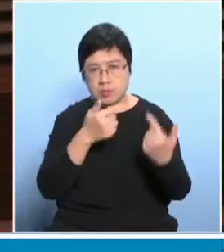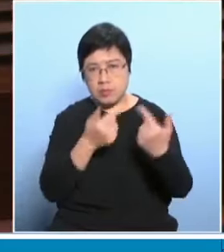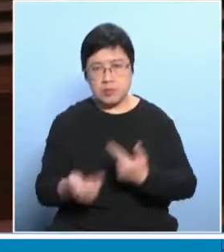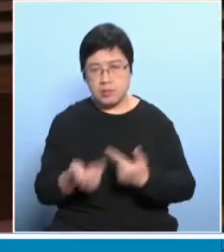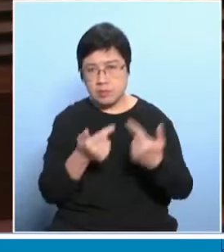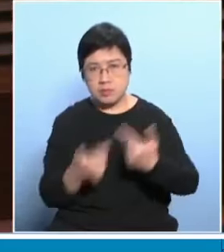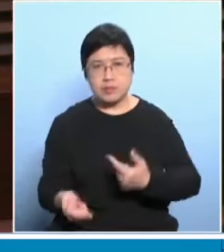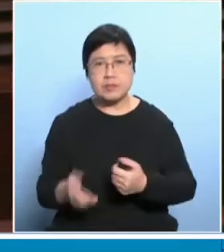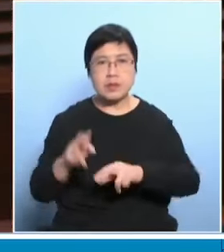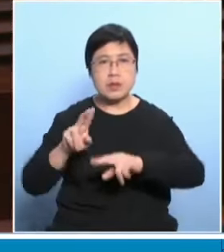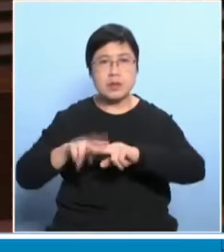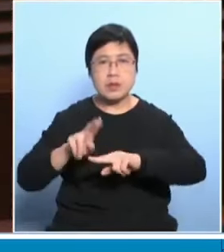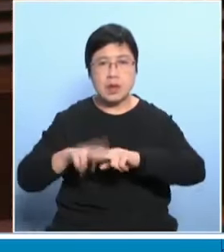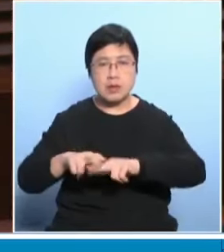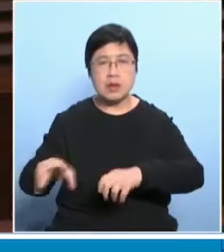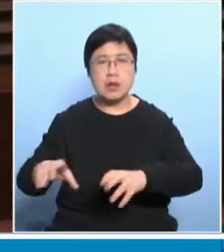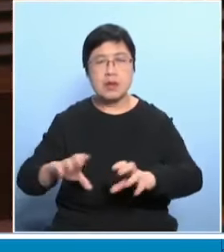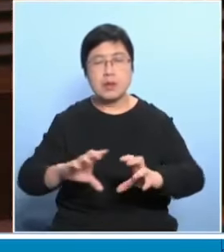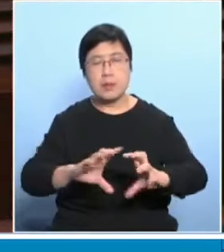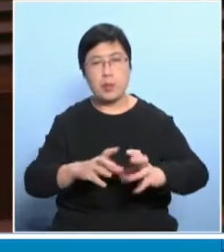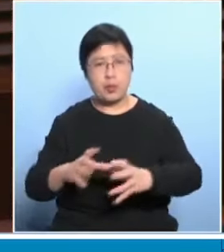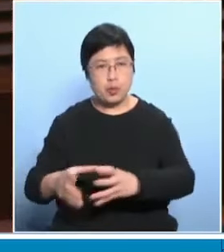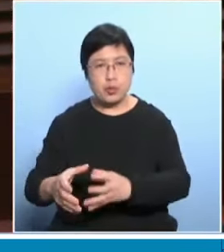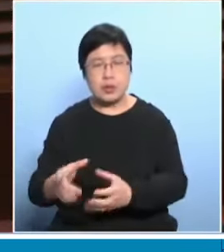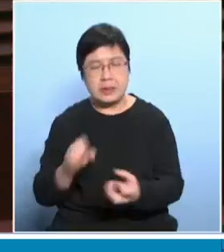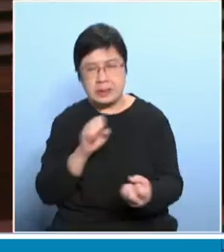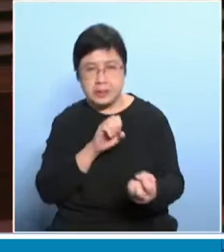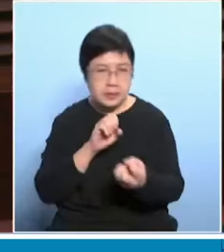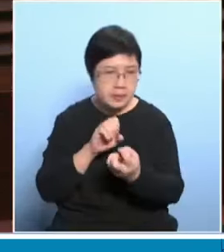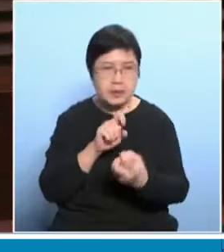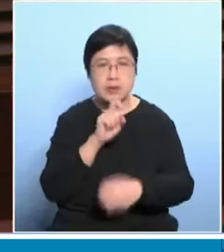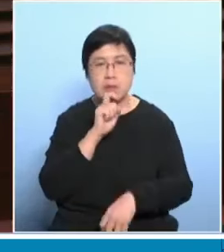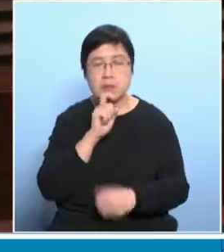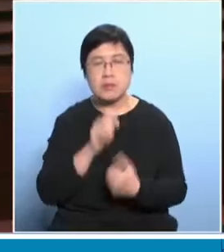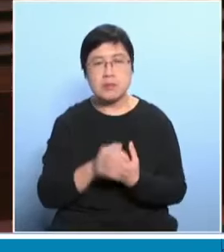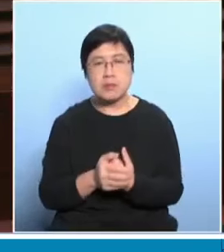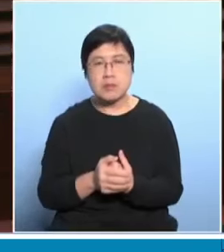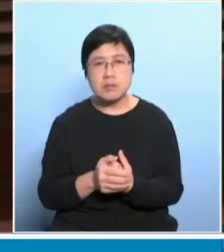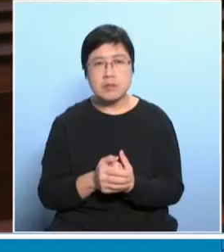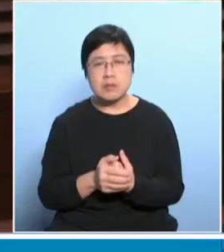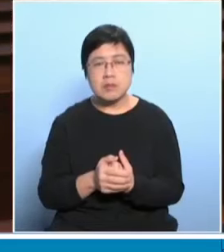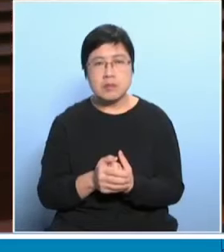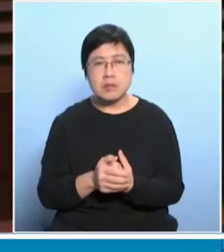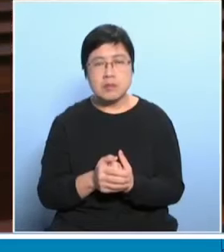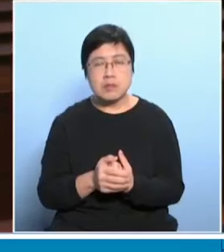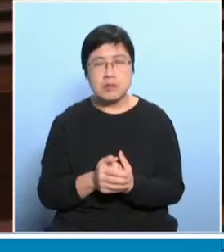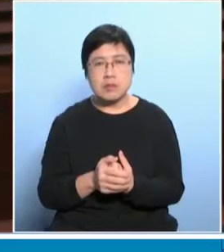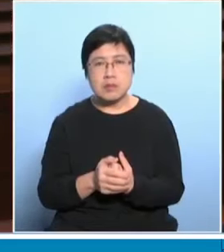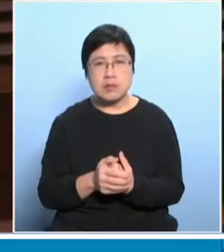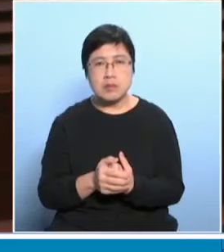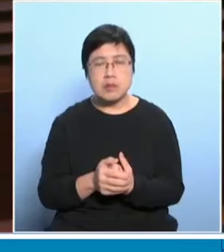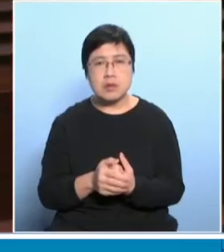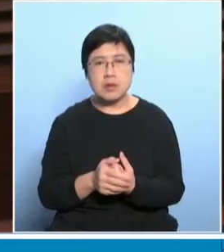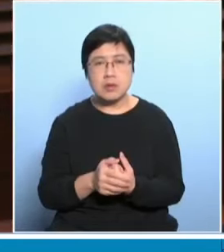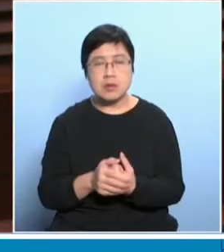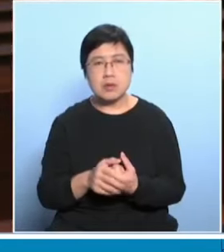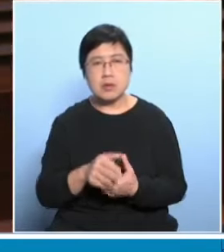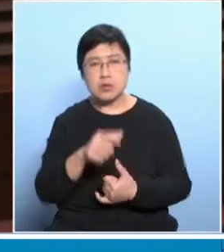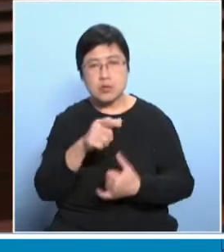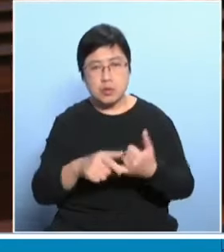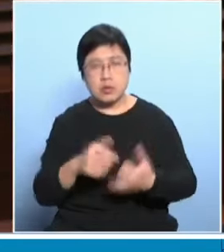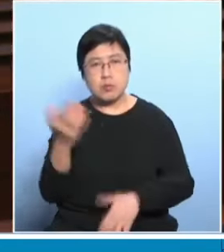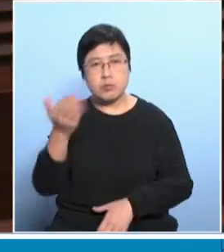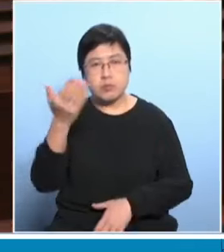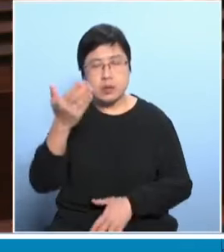咧同內地嘅部委咧相關嘅部委一路喺處討論緊咧，點樣去優化即係嗰個個人遊嘅計